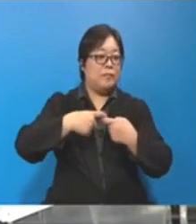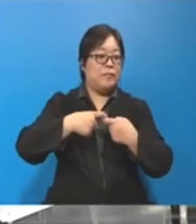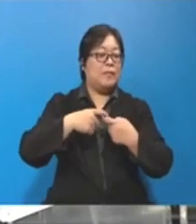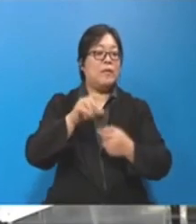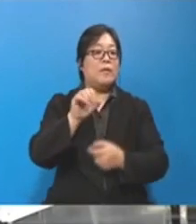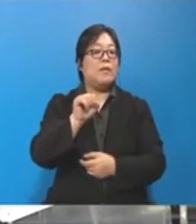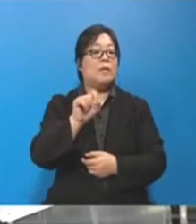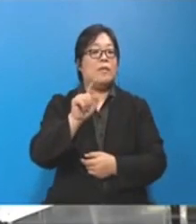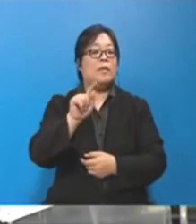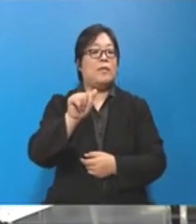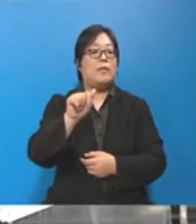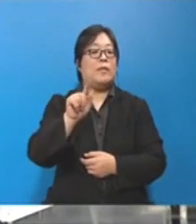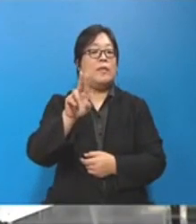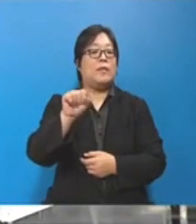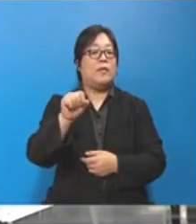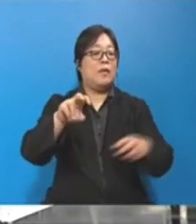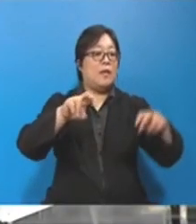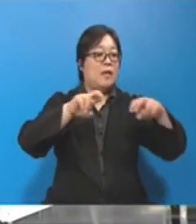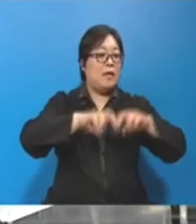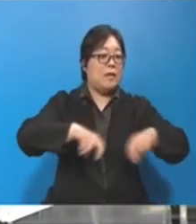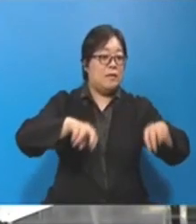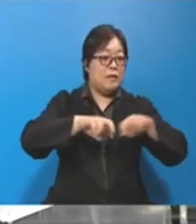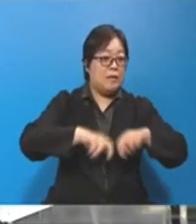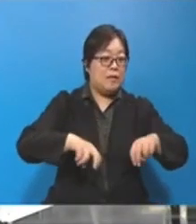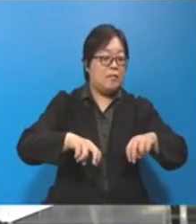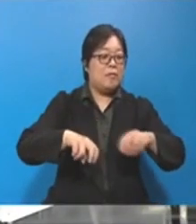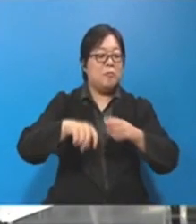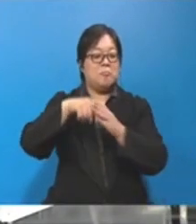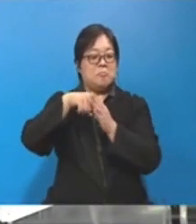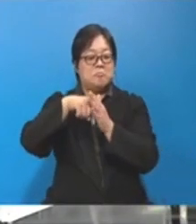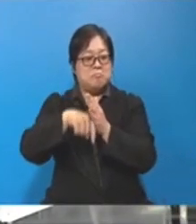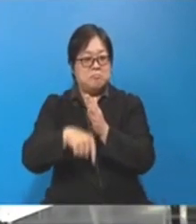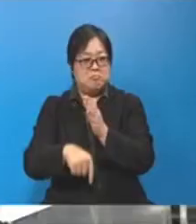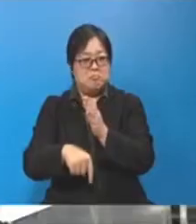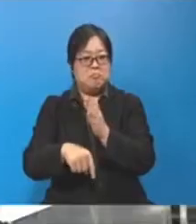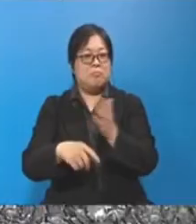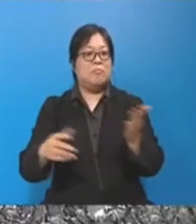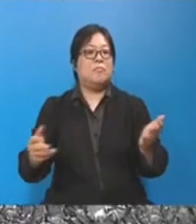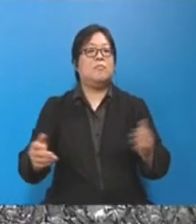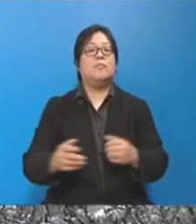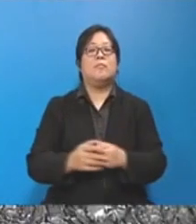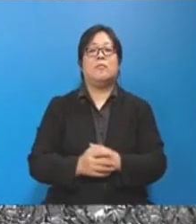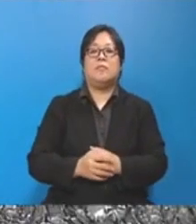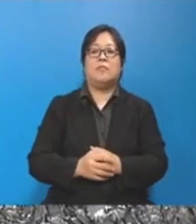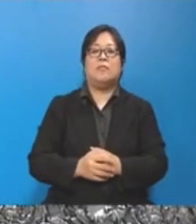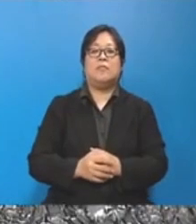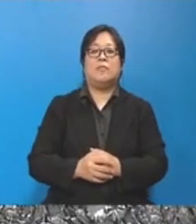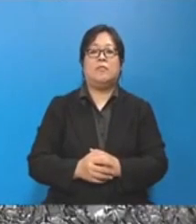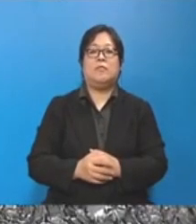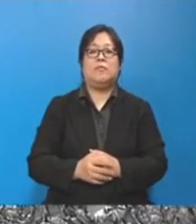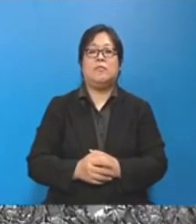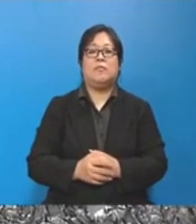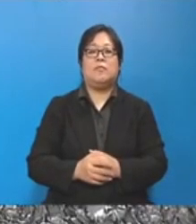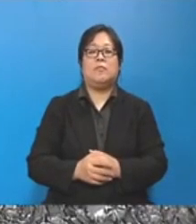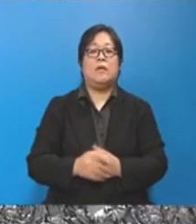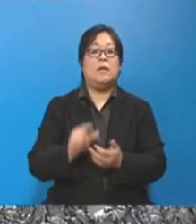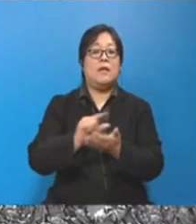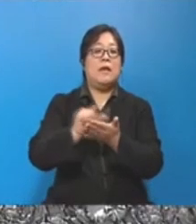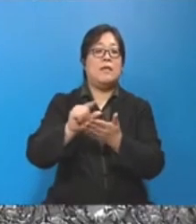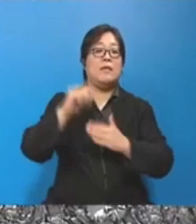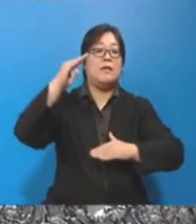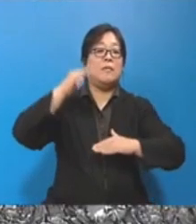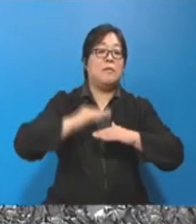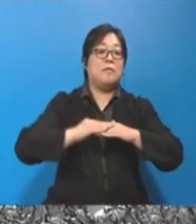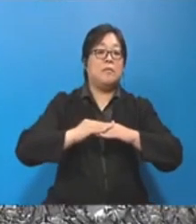tetes tentang kajian ke princi berkenaan dengan gaji